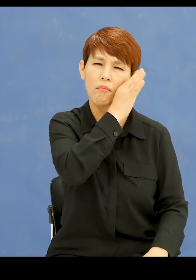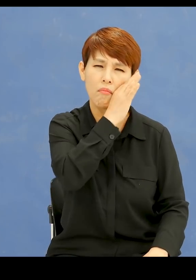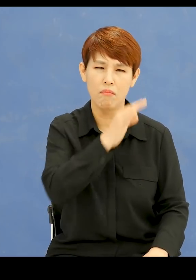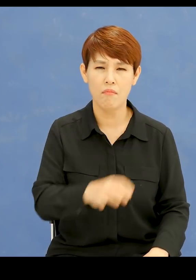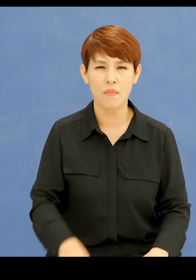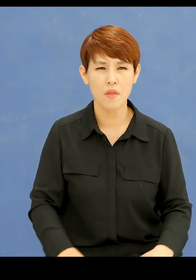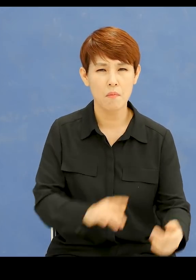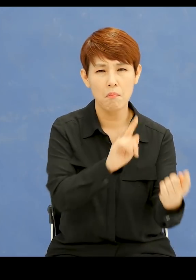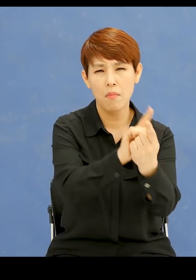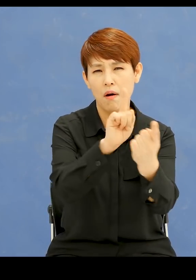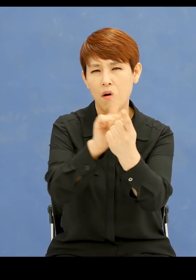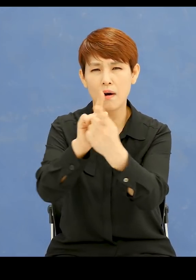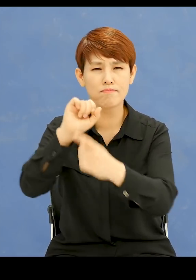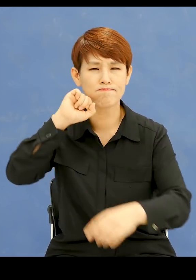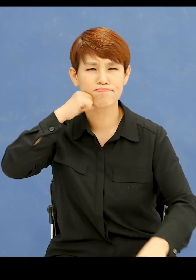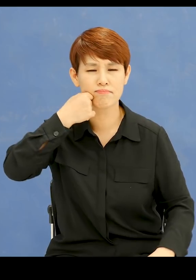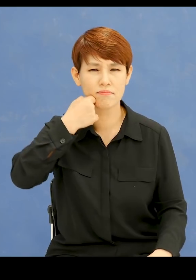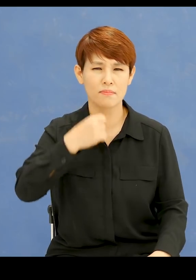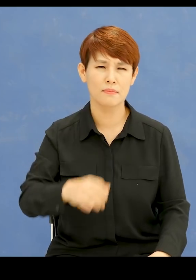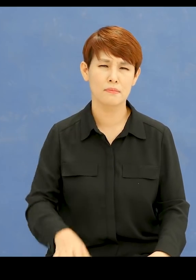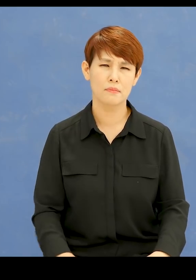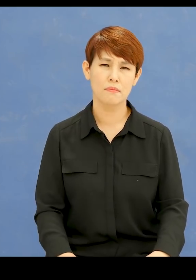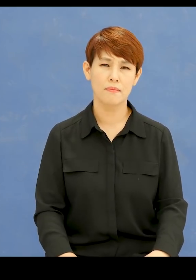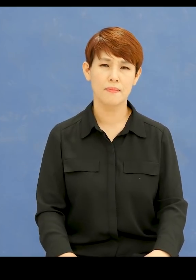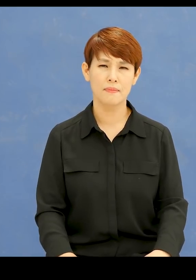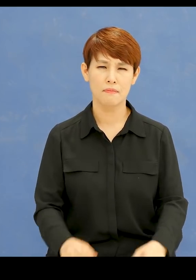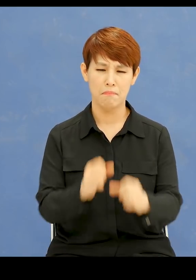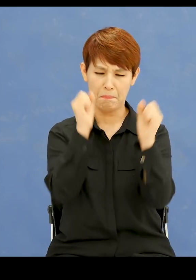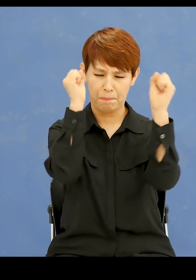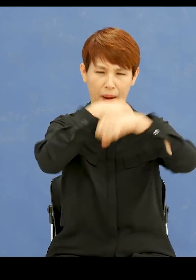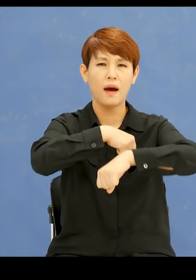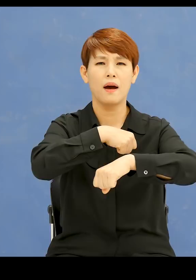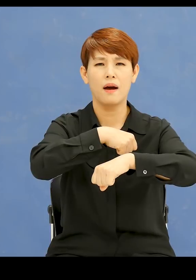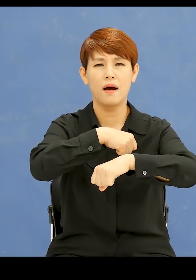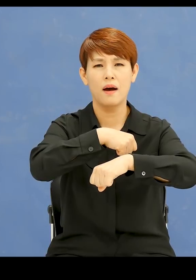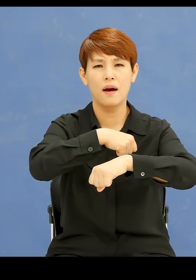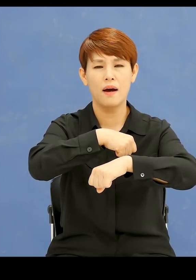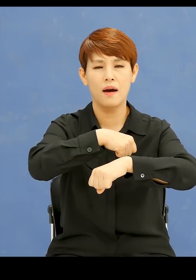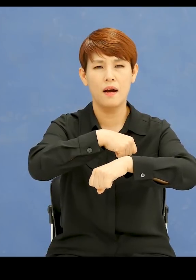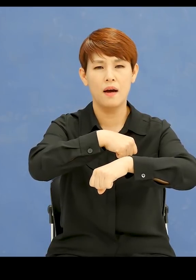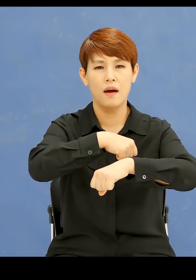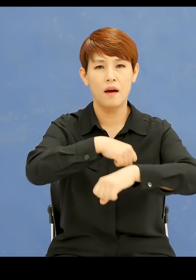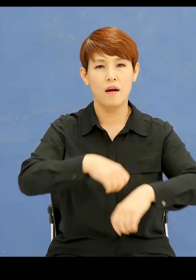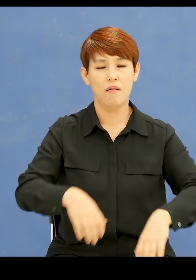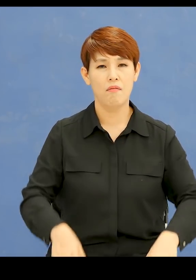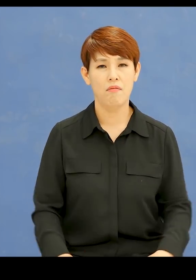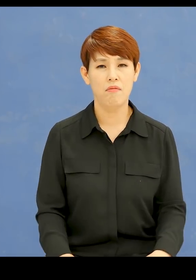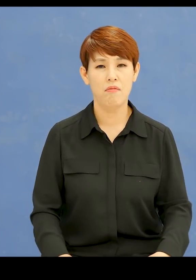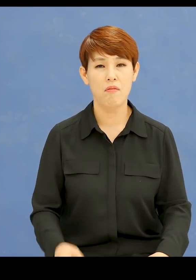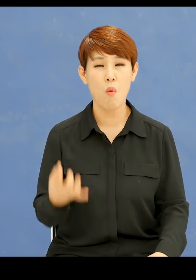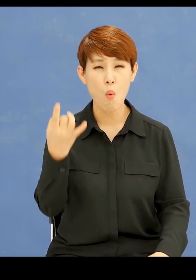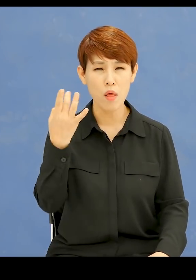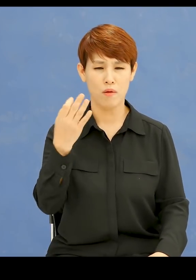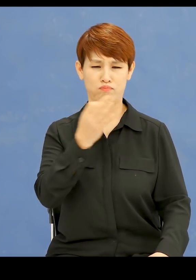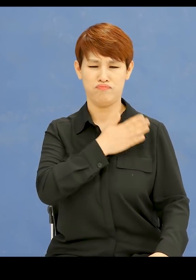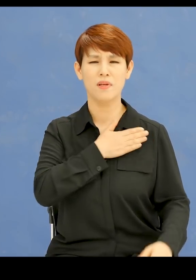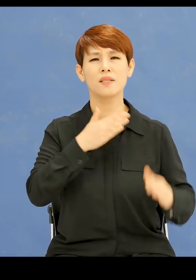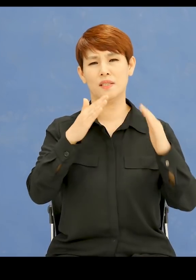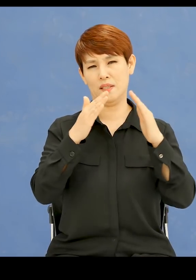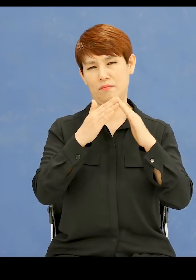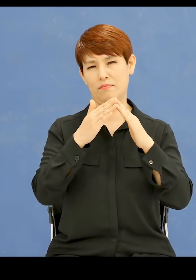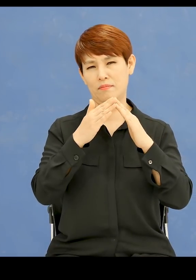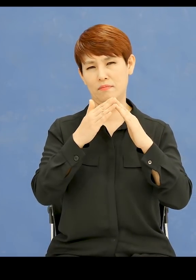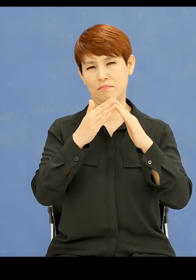누구를 만나는 것도 창피하고 졸지에 완전히 망한 집안이 된 거예요. 항상 동네에서는 부잣집이었고 잘